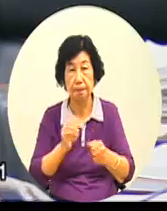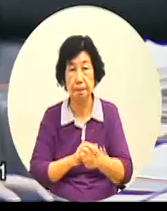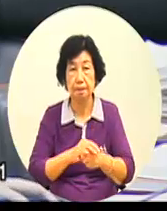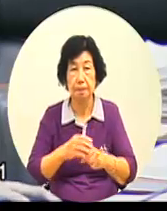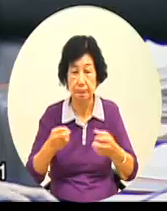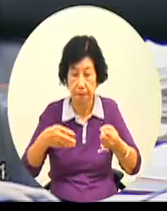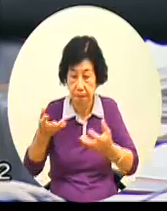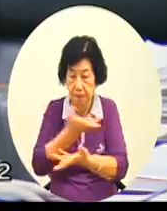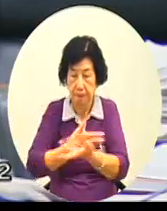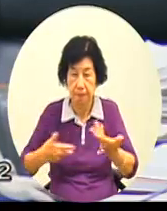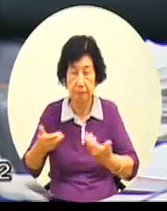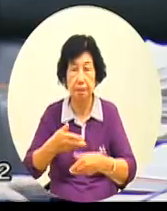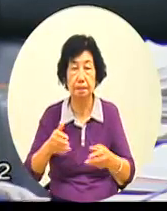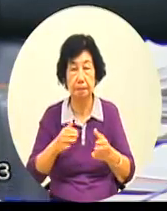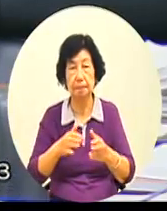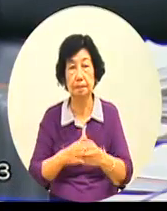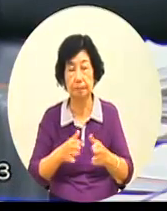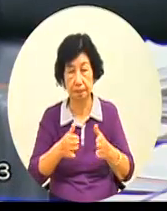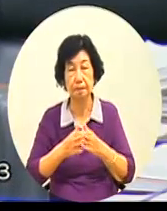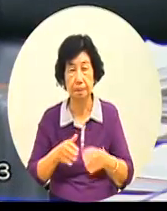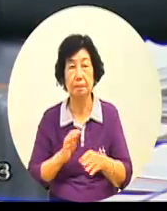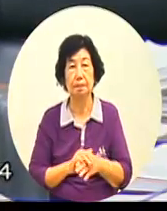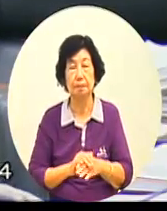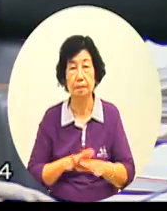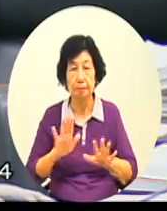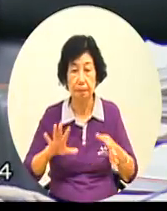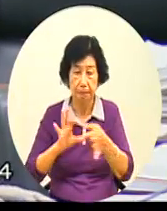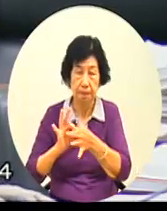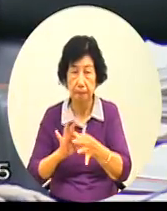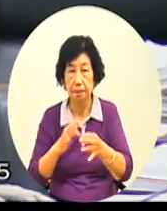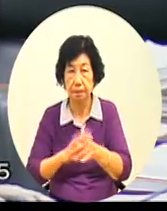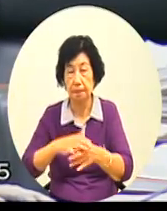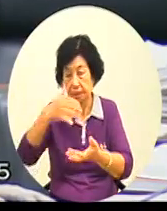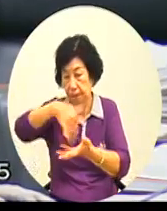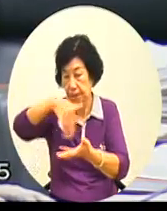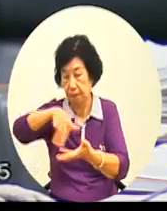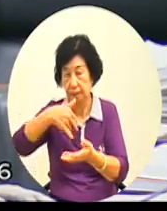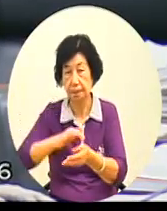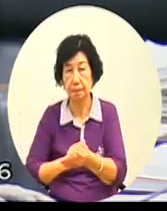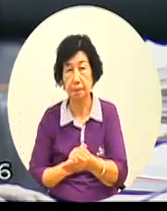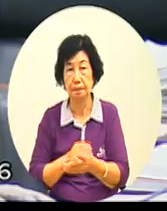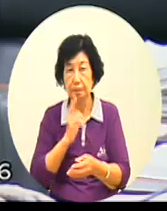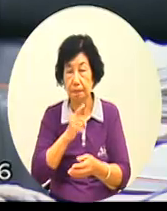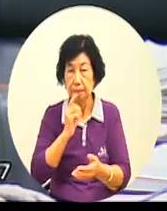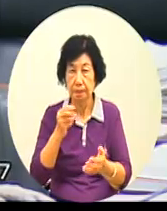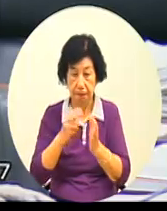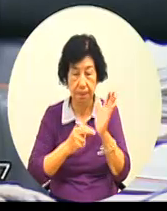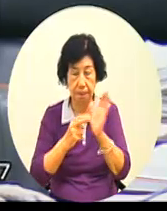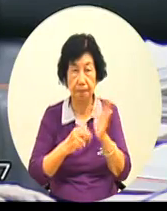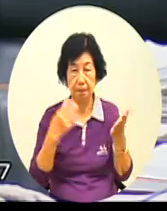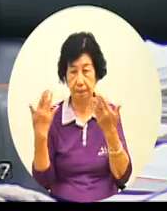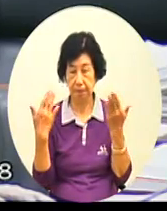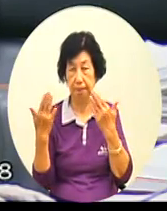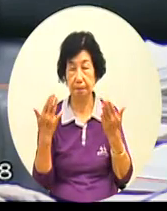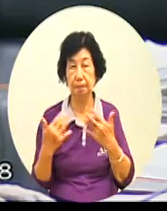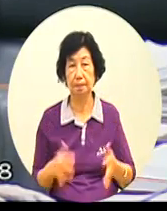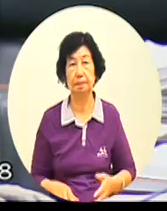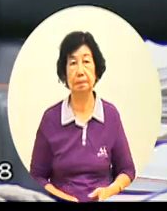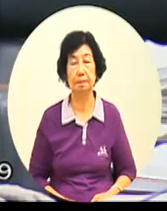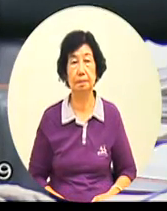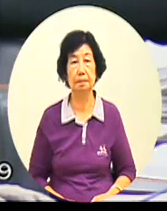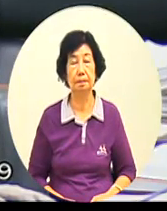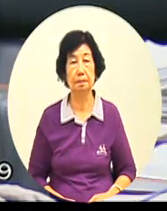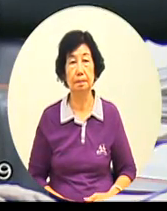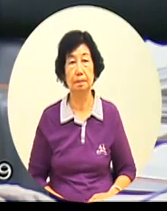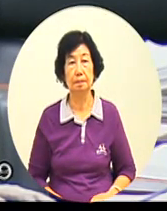通，把这些一例一休的相关的算法要讲清楚说明白啊。同时